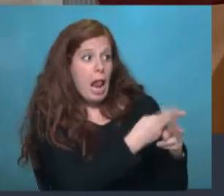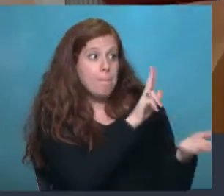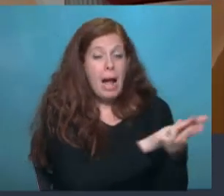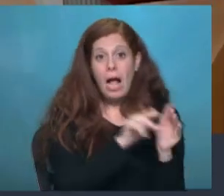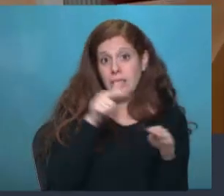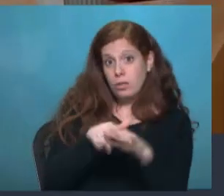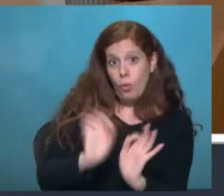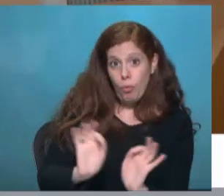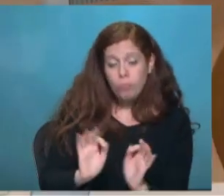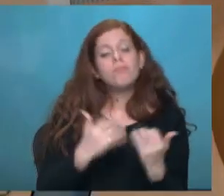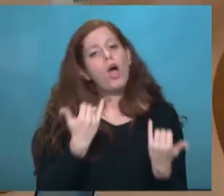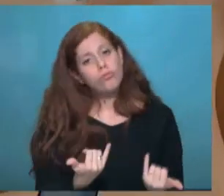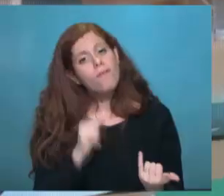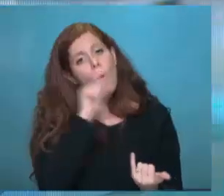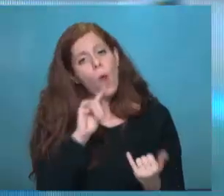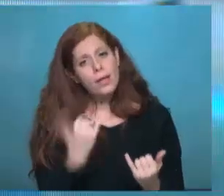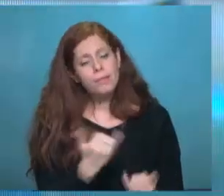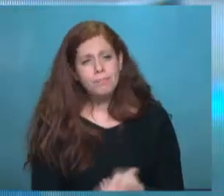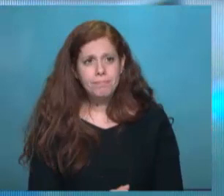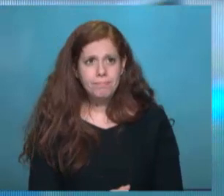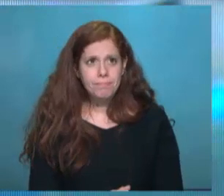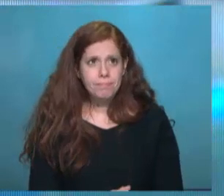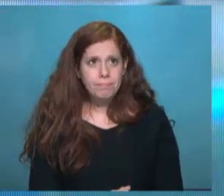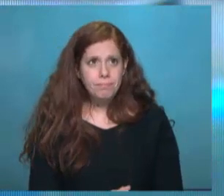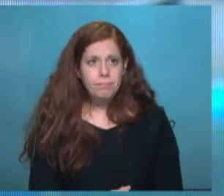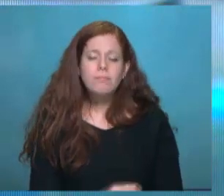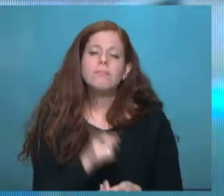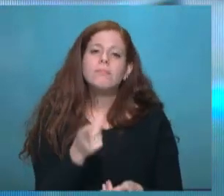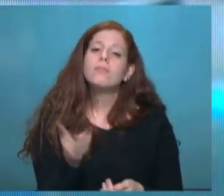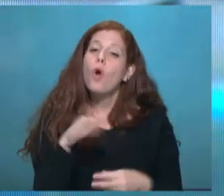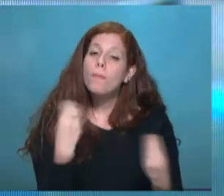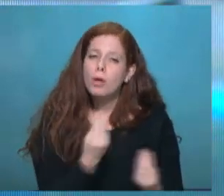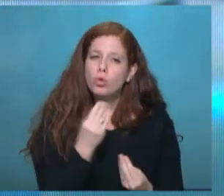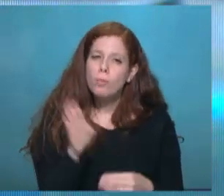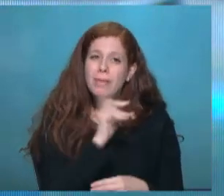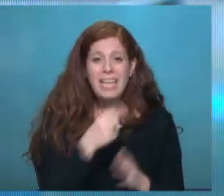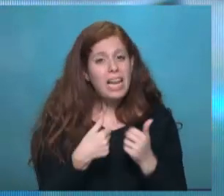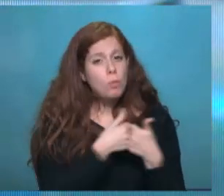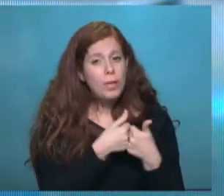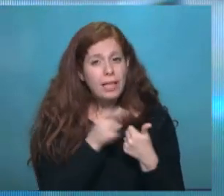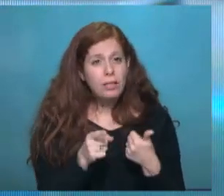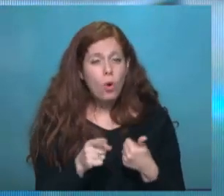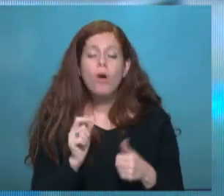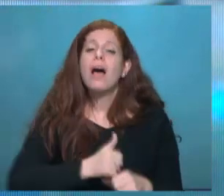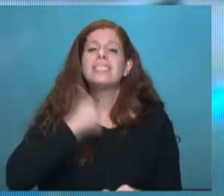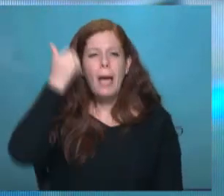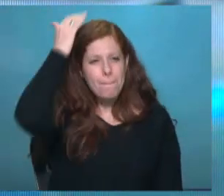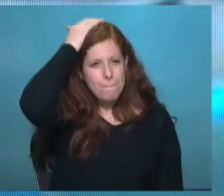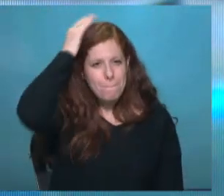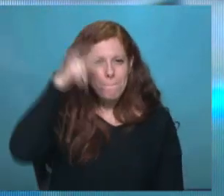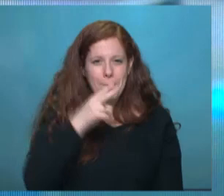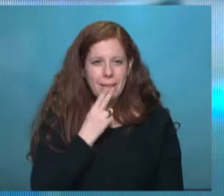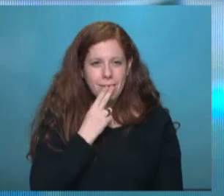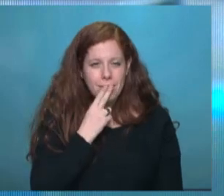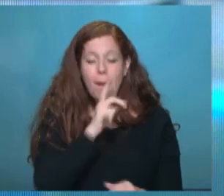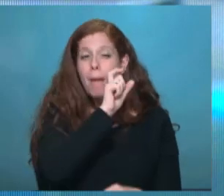הזה יש סיכוי. והנה עוד דבר שנתניהו צריך להתמודד איתו, השר בנט מאשים אותו היום שמיד